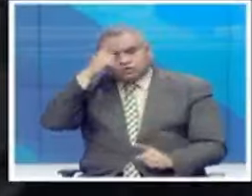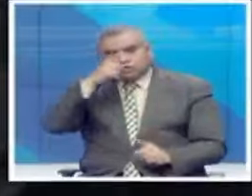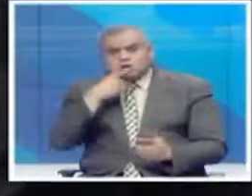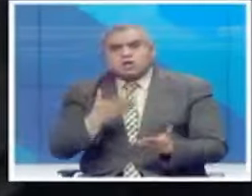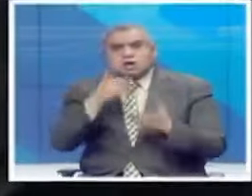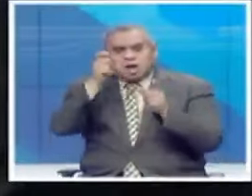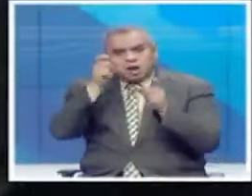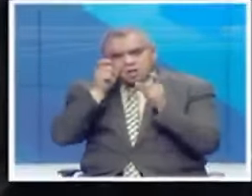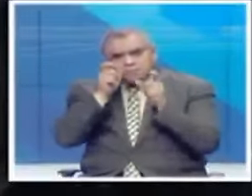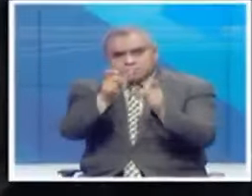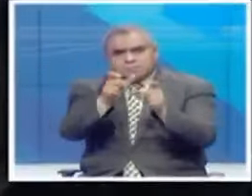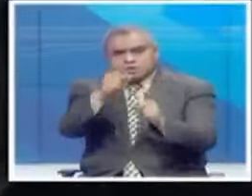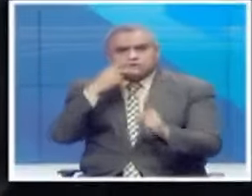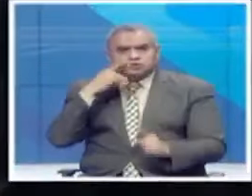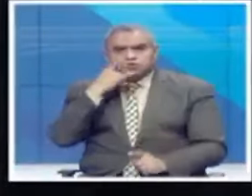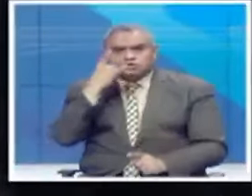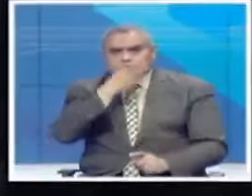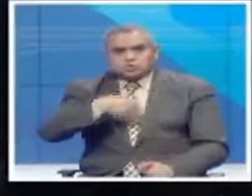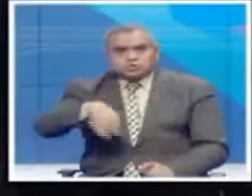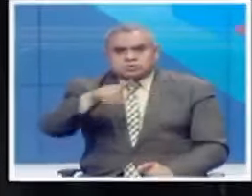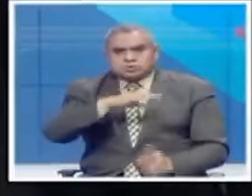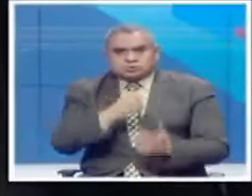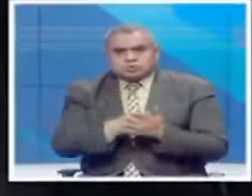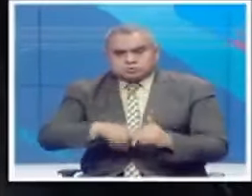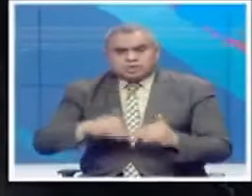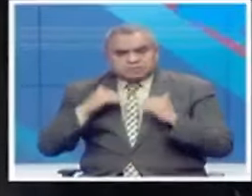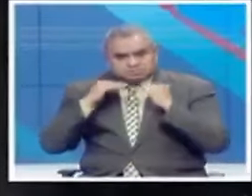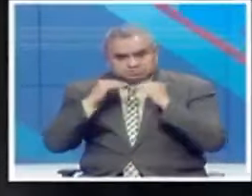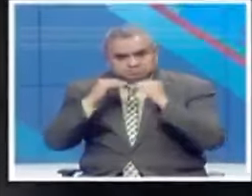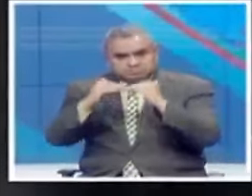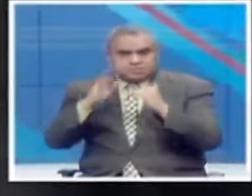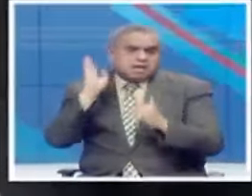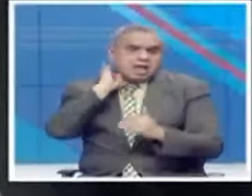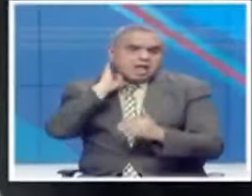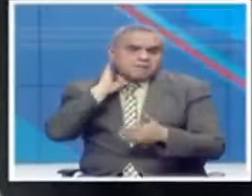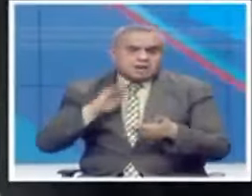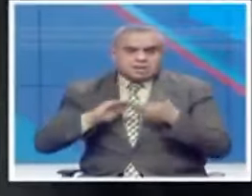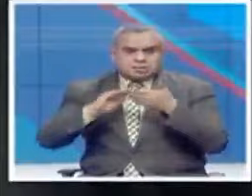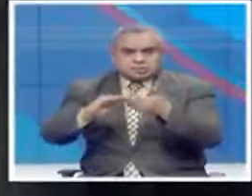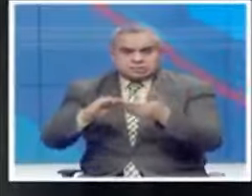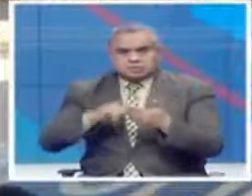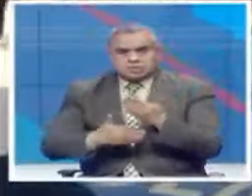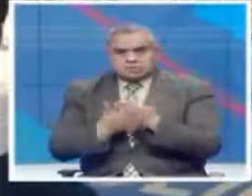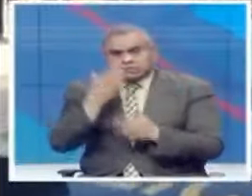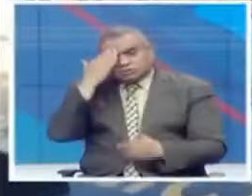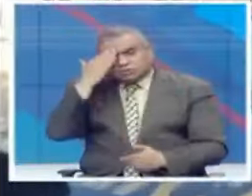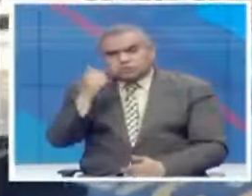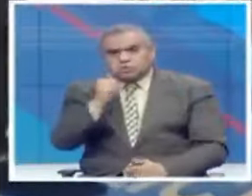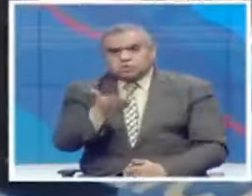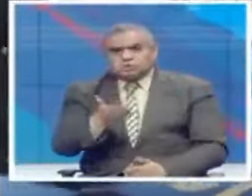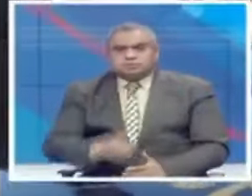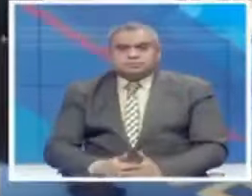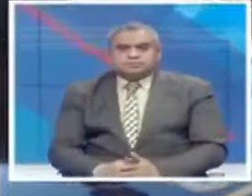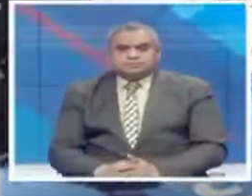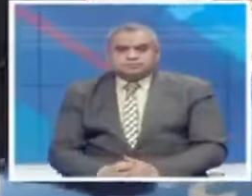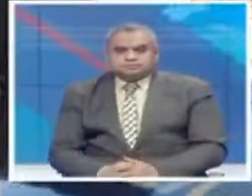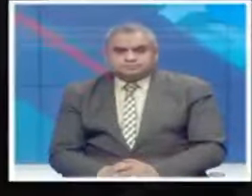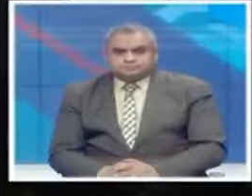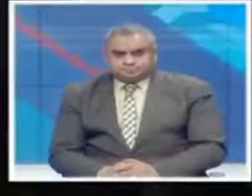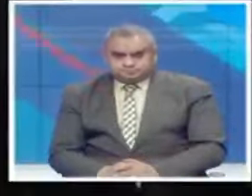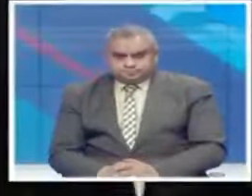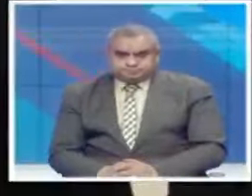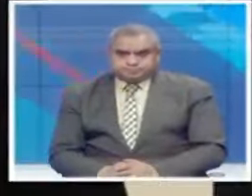عليكم وعلى كل اللي انتوا بتعملوه معانا. كفايه ان احنا عايشين في امن في حماكم، يعني بعد ربنا سبحانه وتعالى. شعب